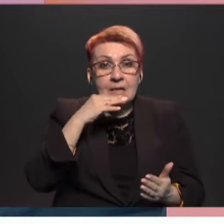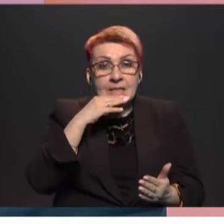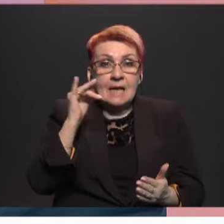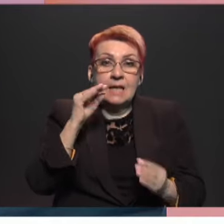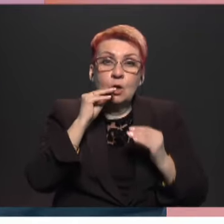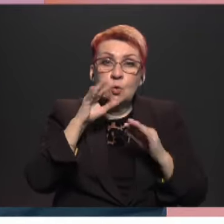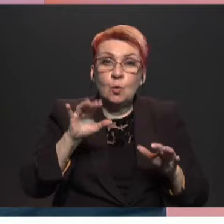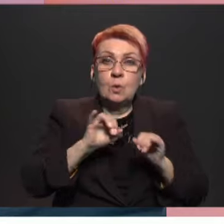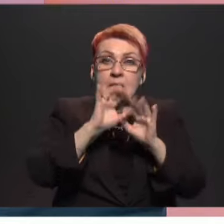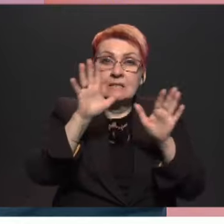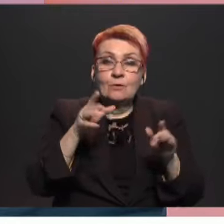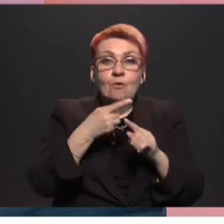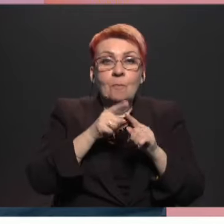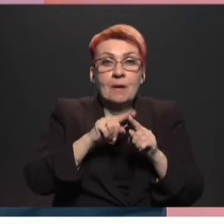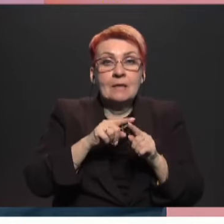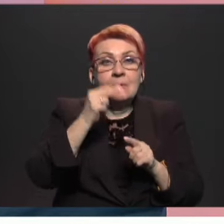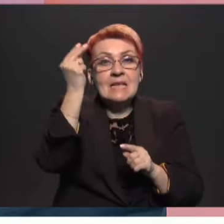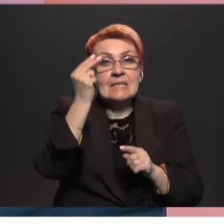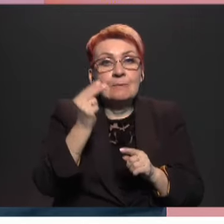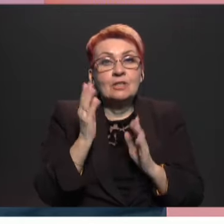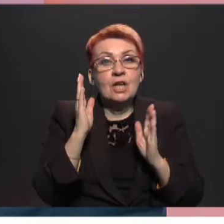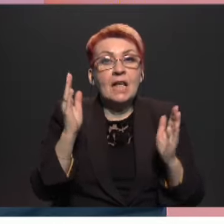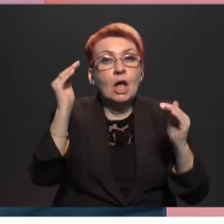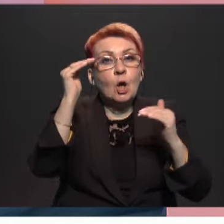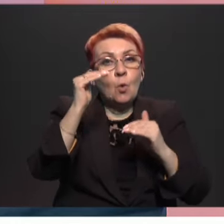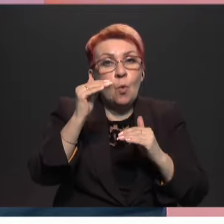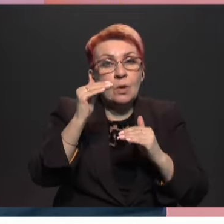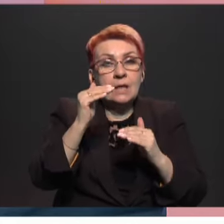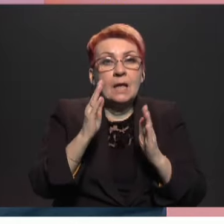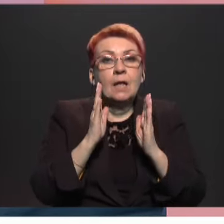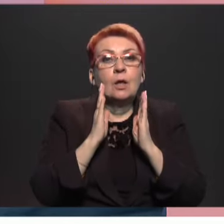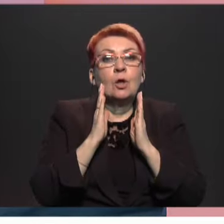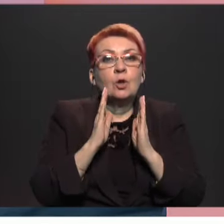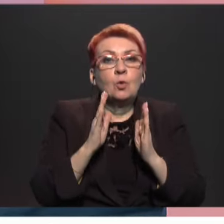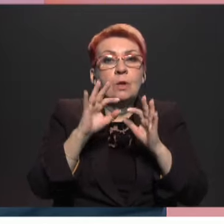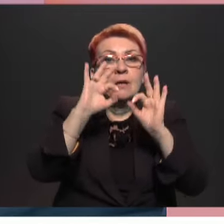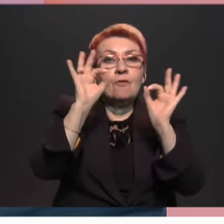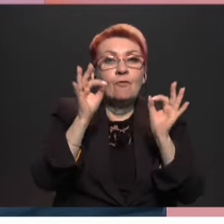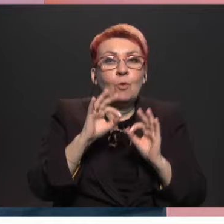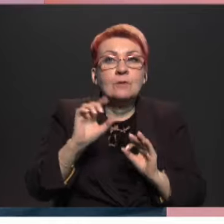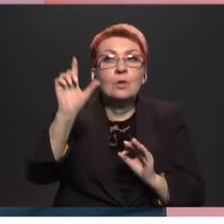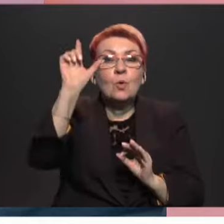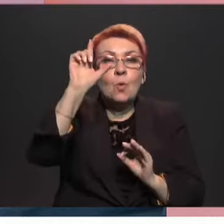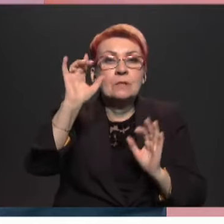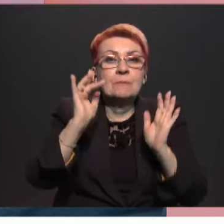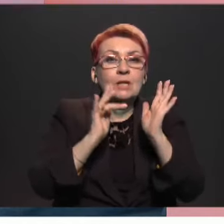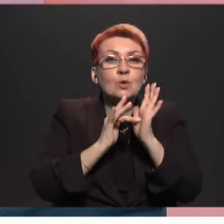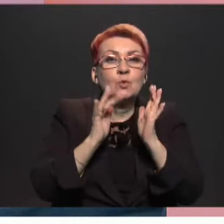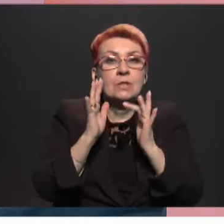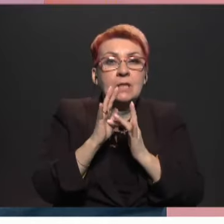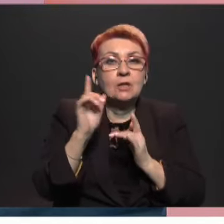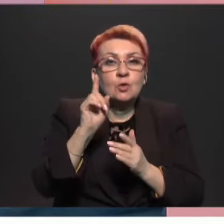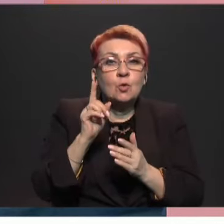Поэтому мы изображаем иконы в только лишь образе Господа Иисуса Христа, что